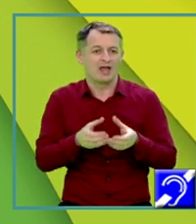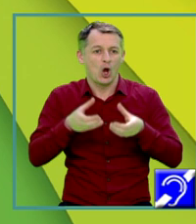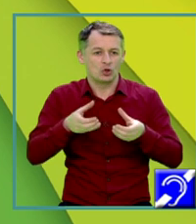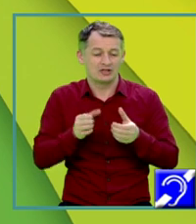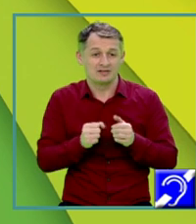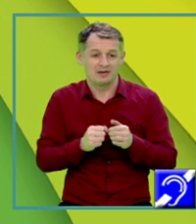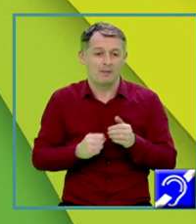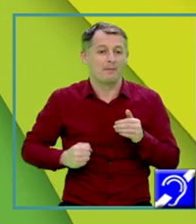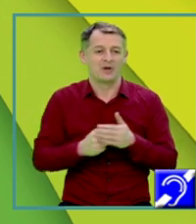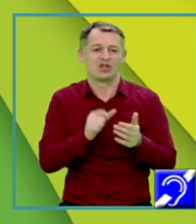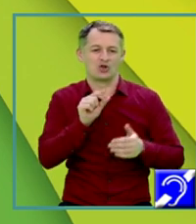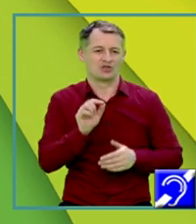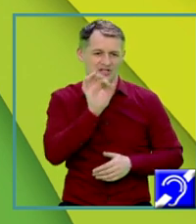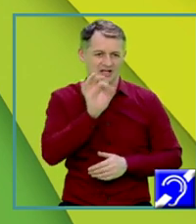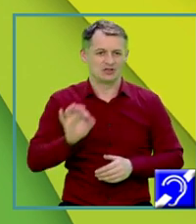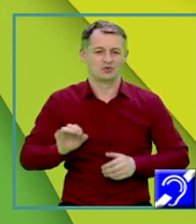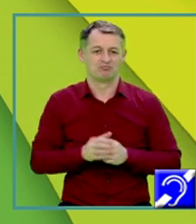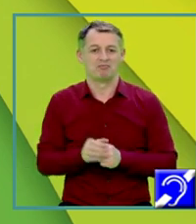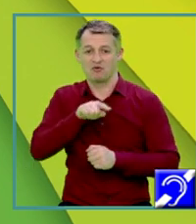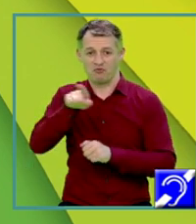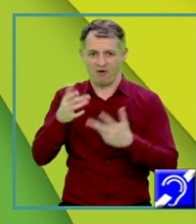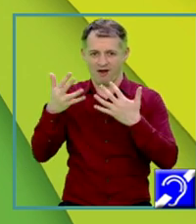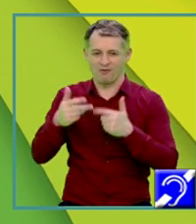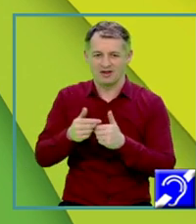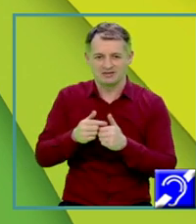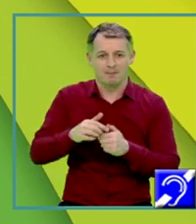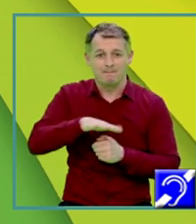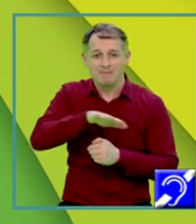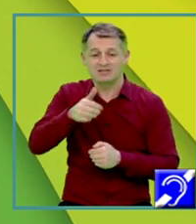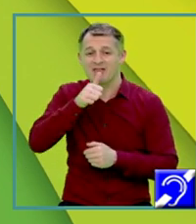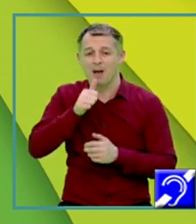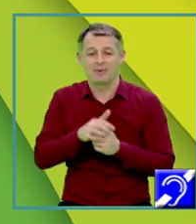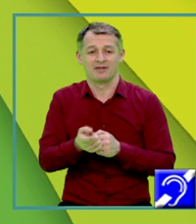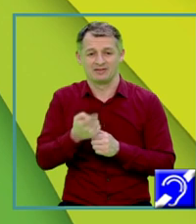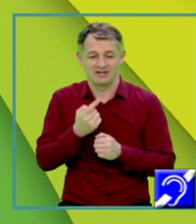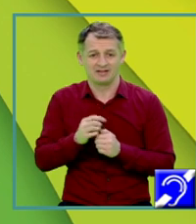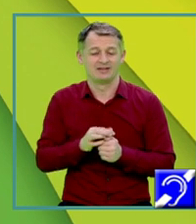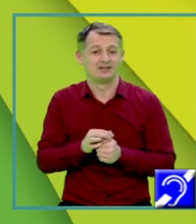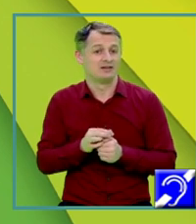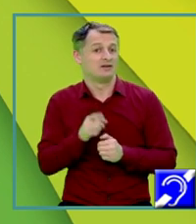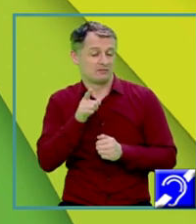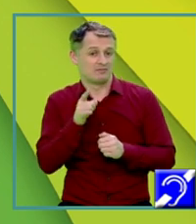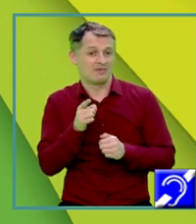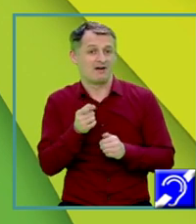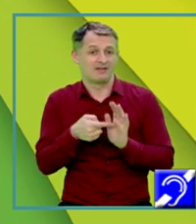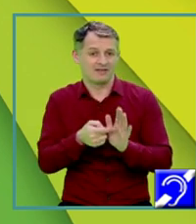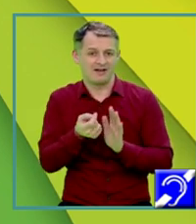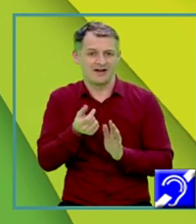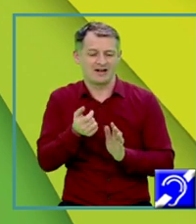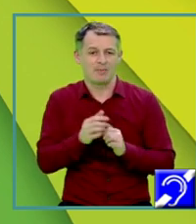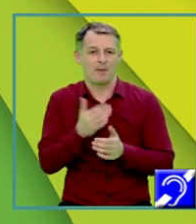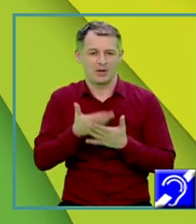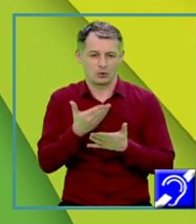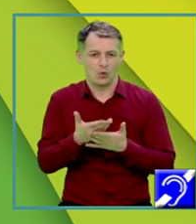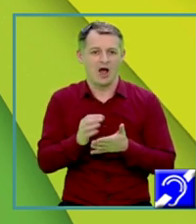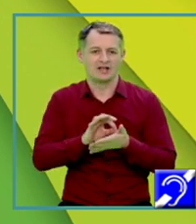procentuală masică 20%. Calculați masa de apă din soluția finală exprimată în grame. Pentru a scrie datele